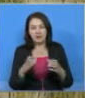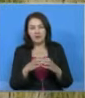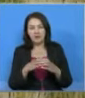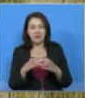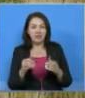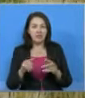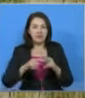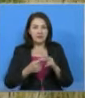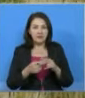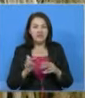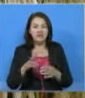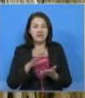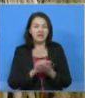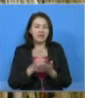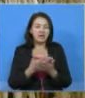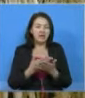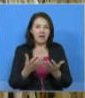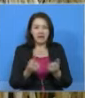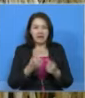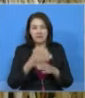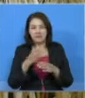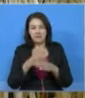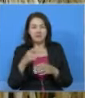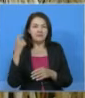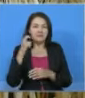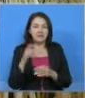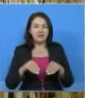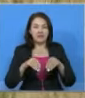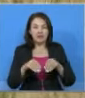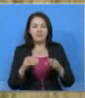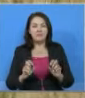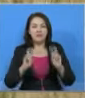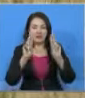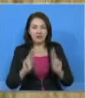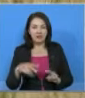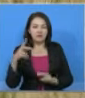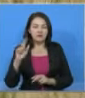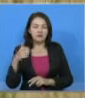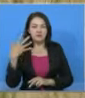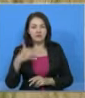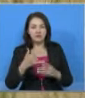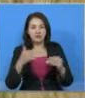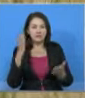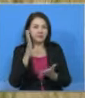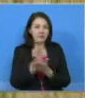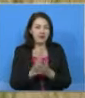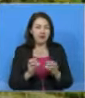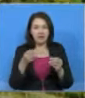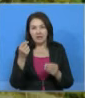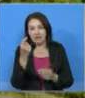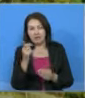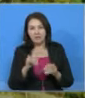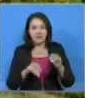арқылы техниканы лизингке алған. Қазіргі кезде шаруашылықта егін егуге арналған 150 гектар жер бар. Бұл жерге дәнді дақыл